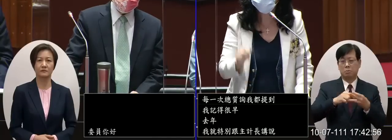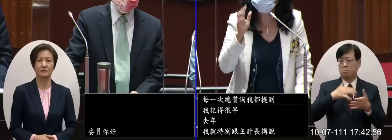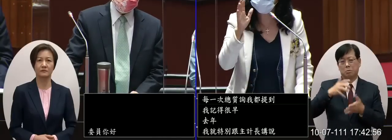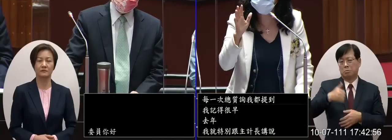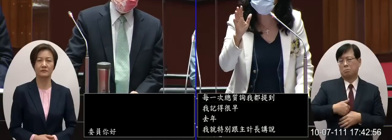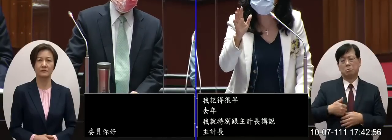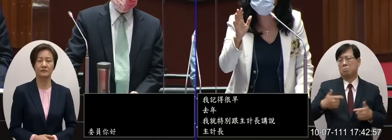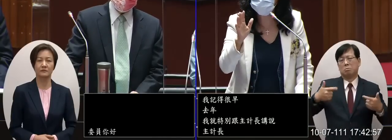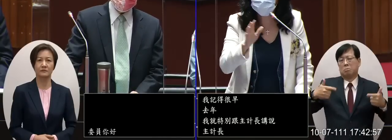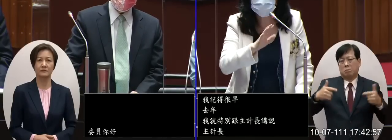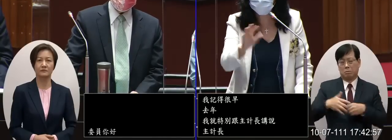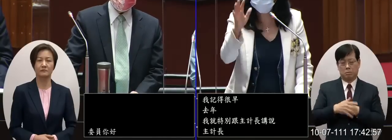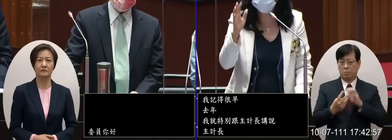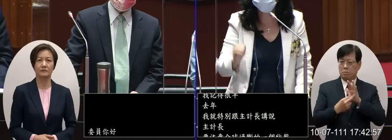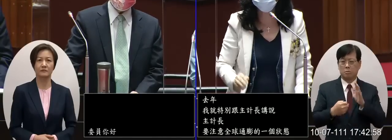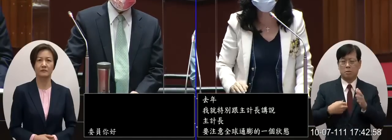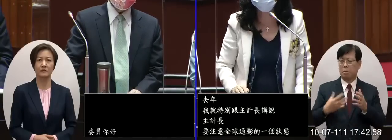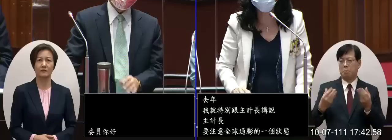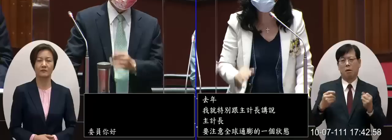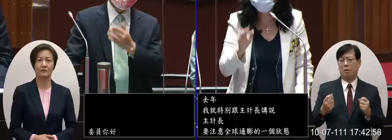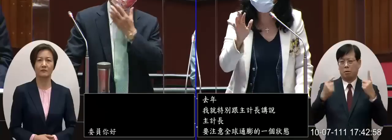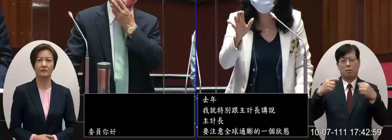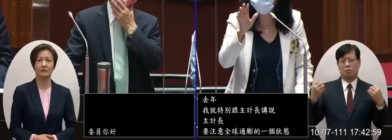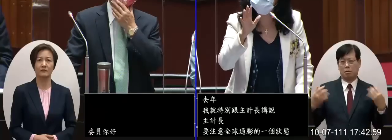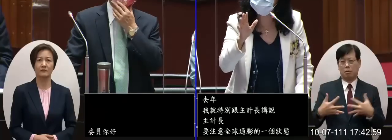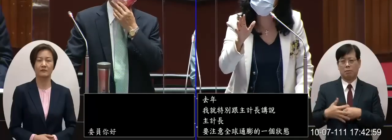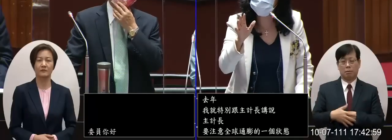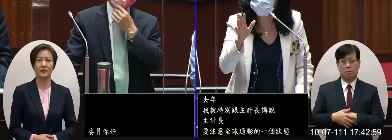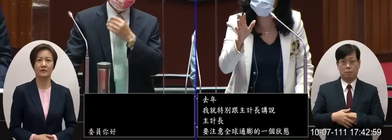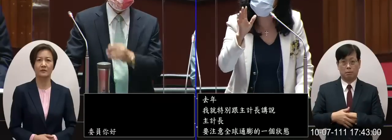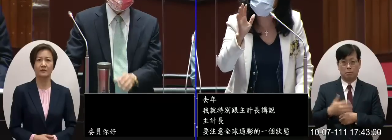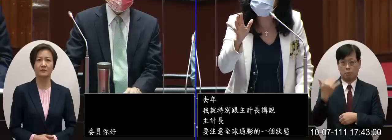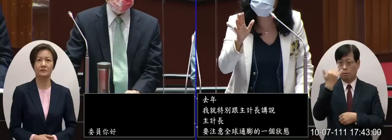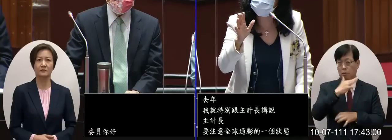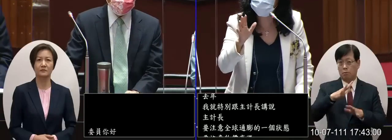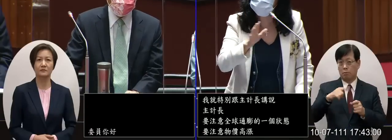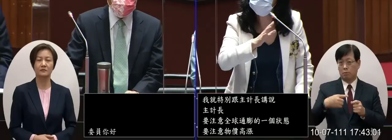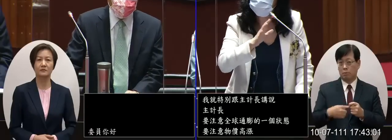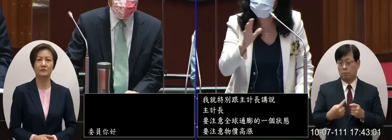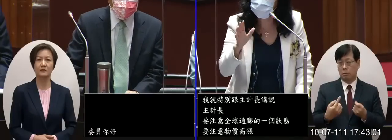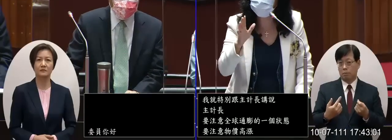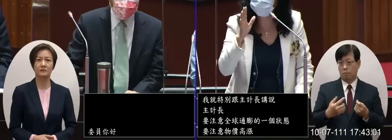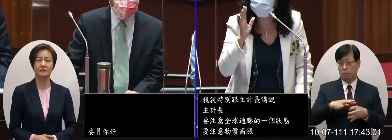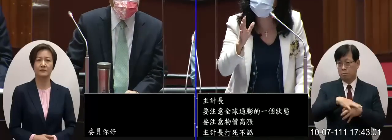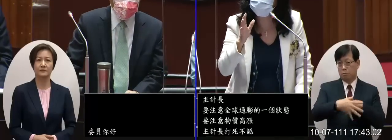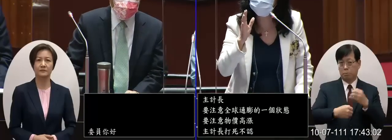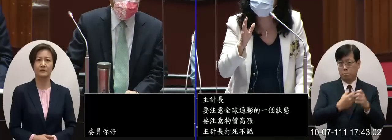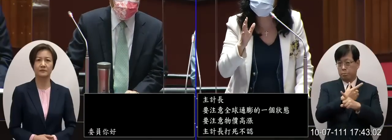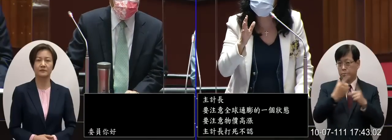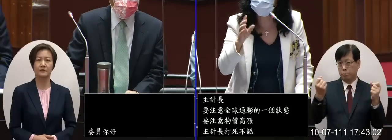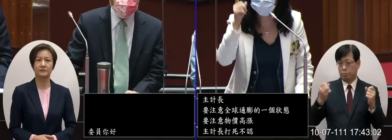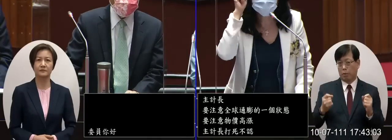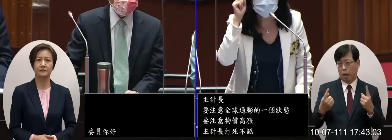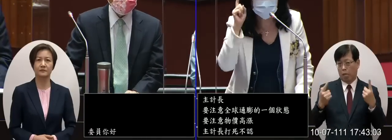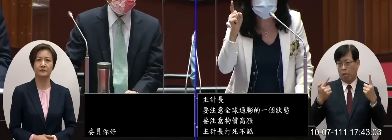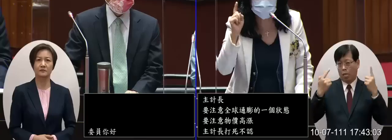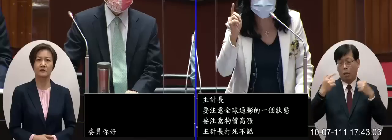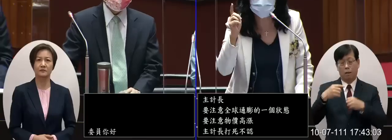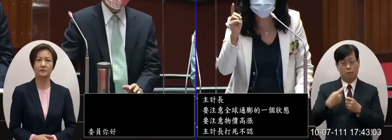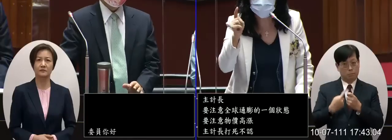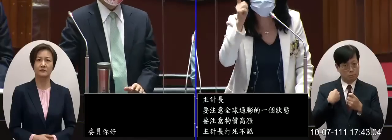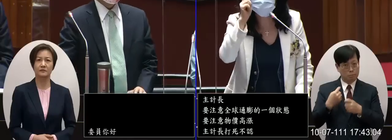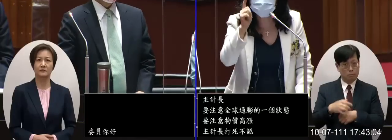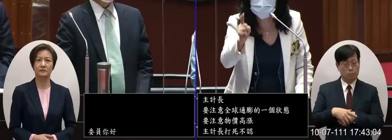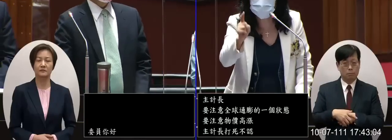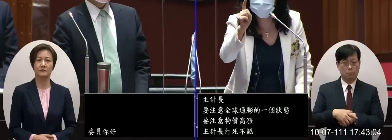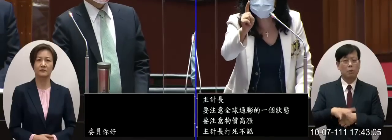认，他说呢没有通膨的问题，但是我们今年我们看到全球通膨是很严重。在去